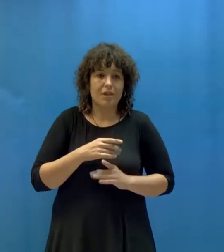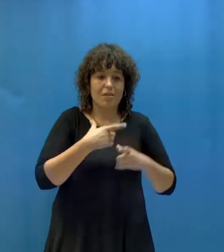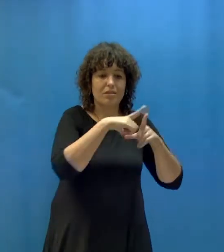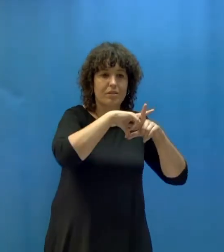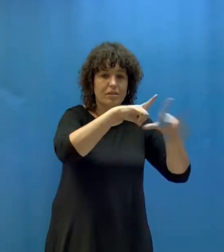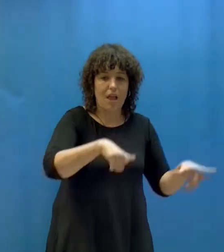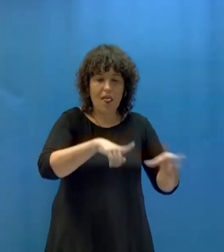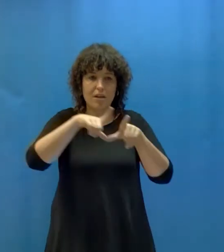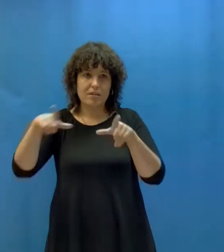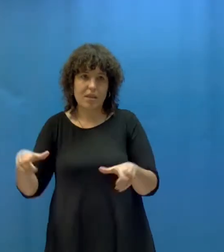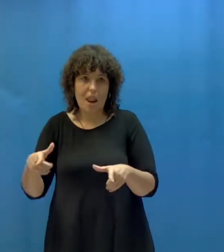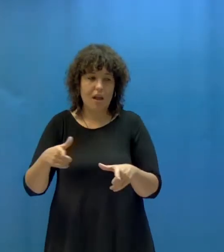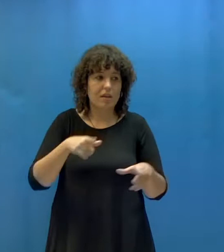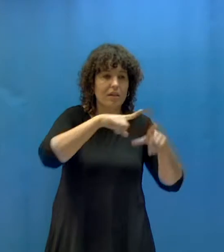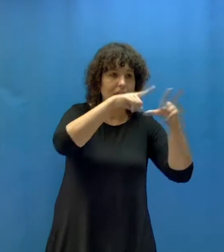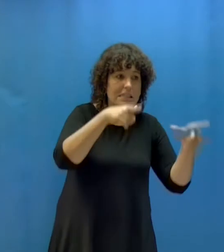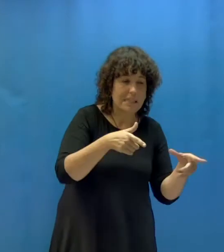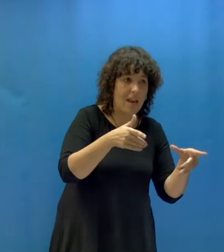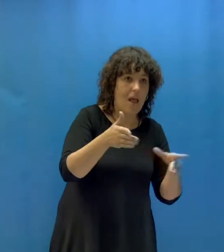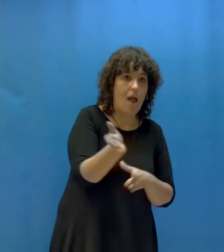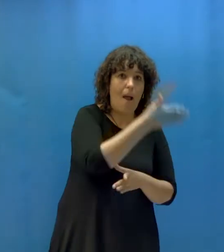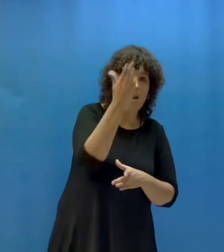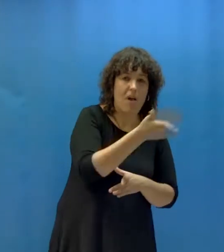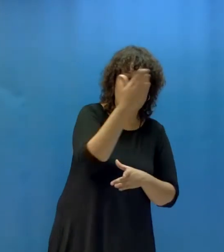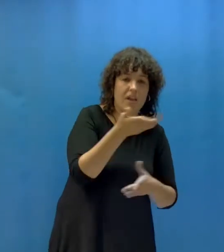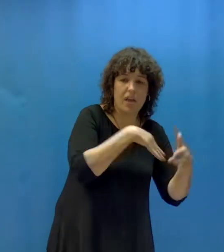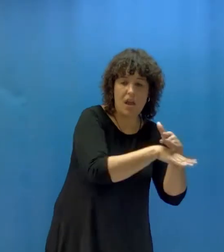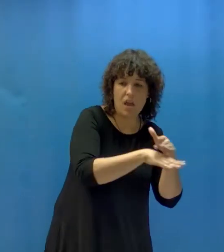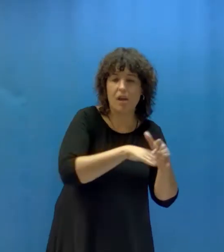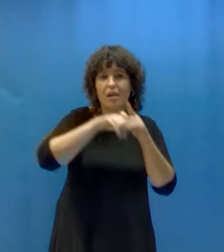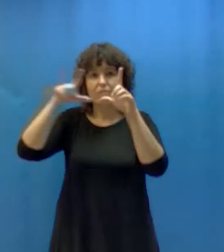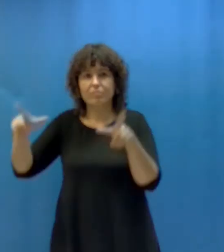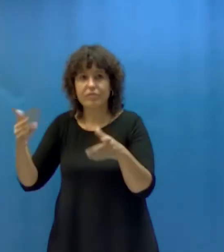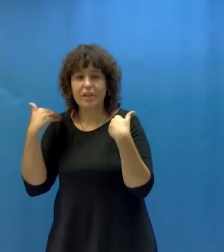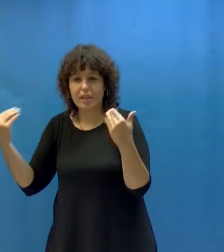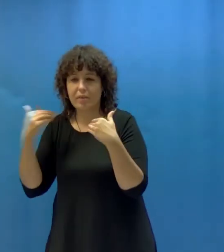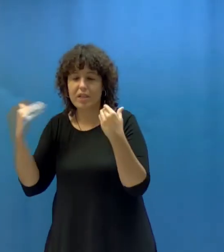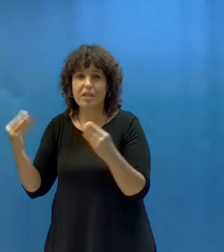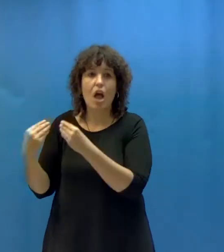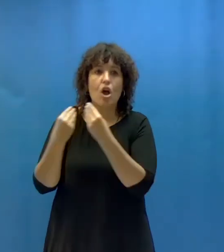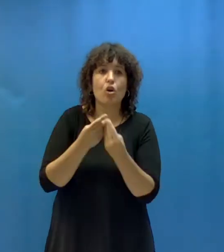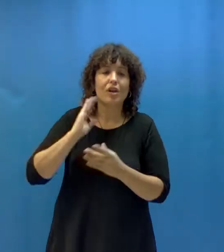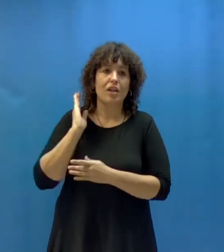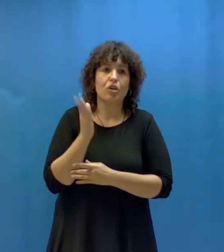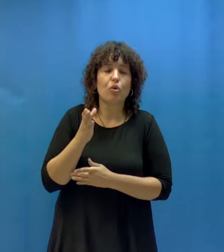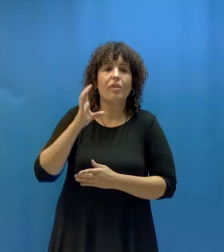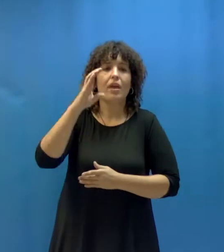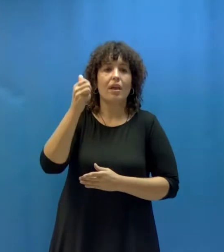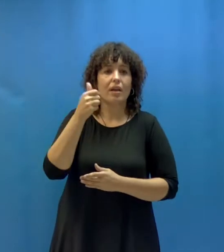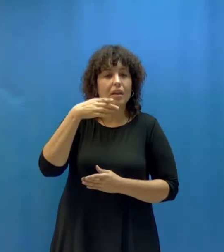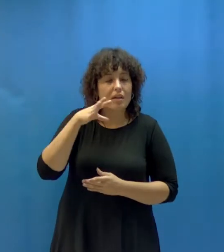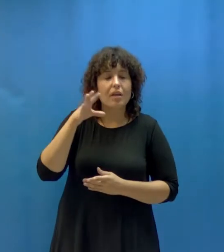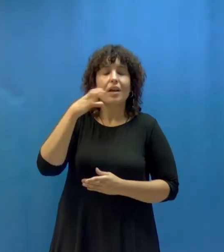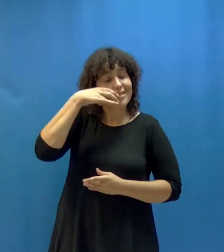magatzem i per a gimnàs. I tot el que hem estat treballant ho hem fet de la mà del Club Balonmano Castelló, del seu entrenador Vicent Sós i de la